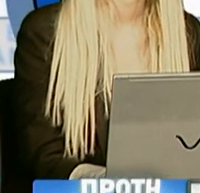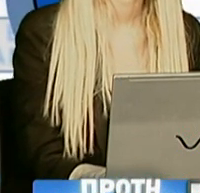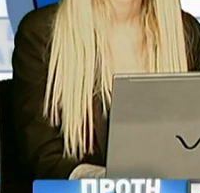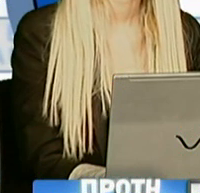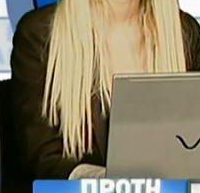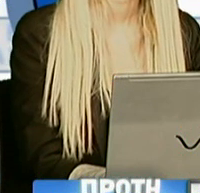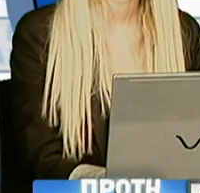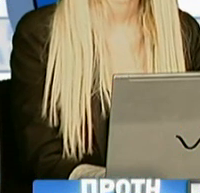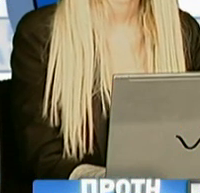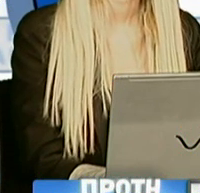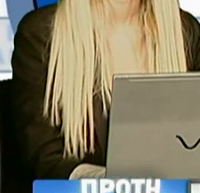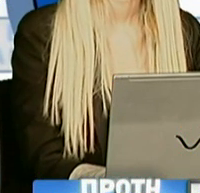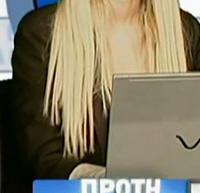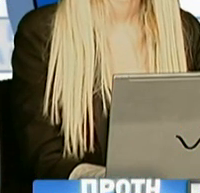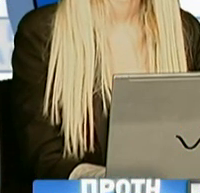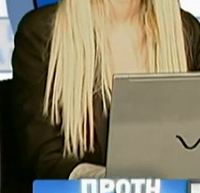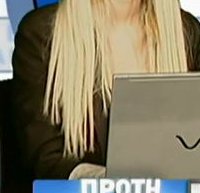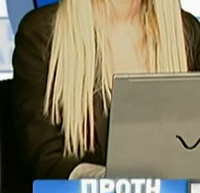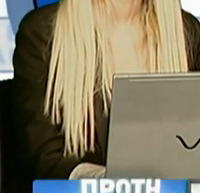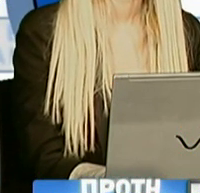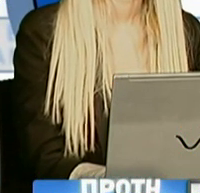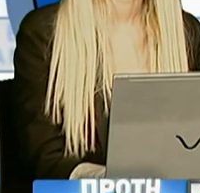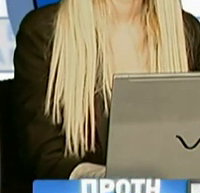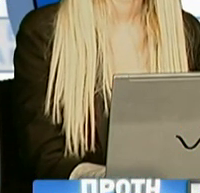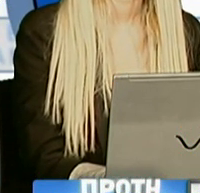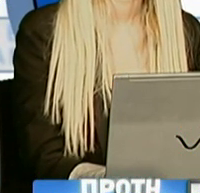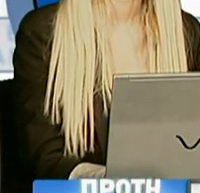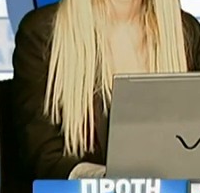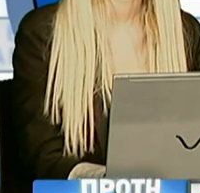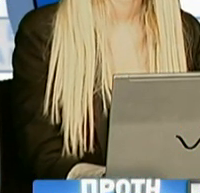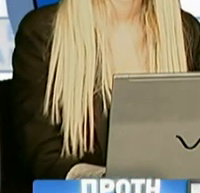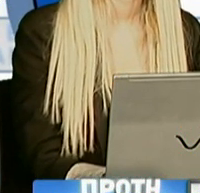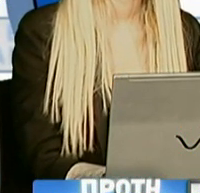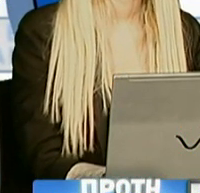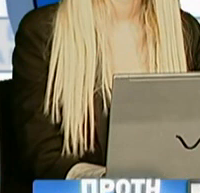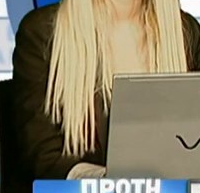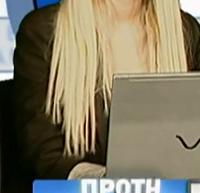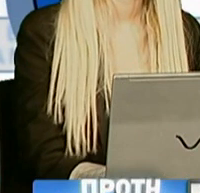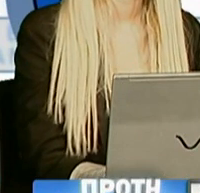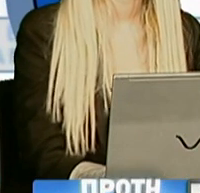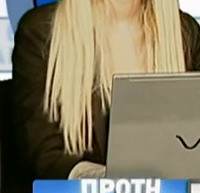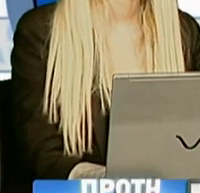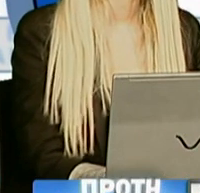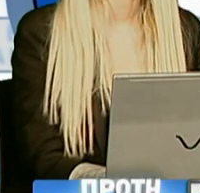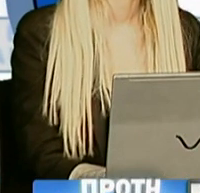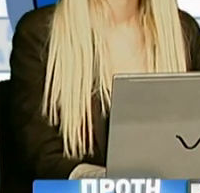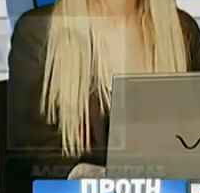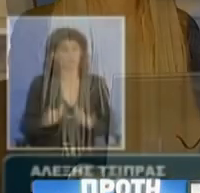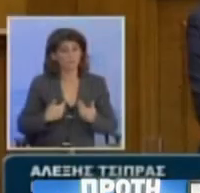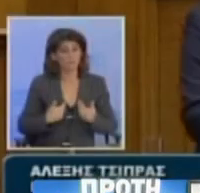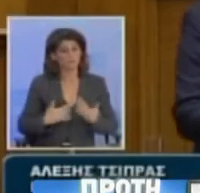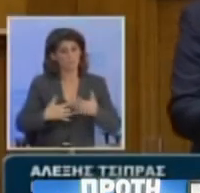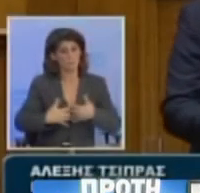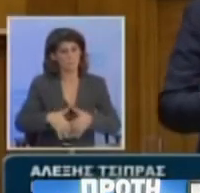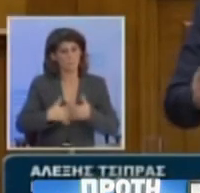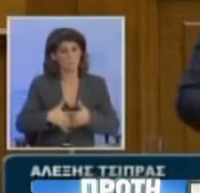καλούμαστε να προβληματιστούμε αν αυτή είναι άραγε μια φυσιολογική χώρα, όπως είπε ο Πρωθυπουργός, ή μήπως είμαστε μπροστά στην κορύφωση